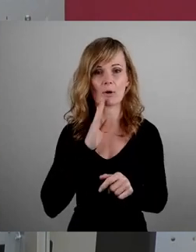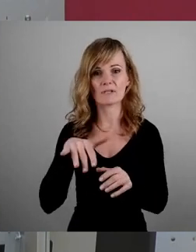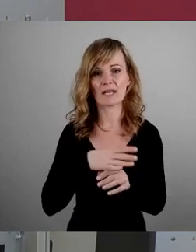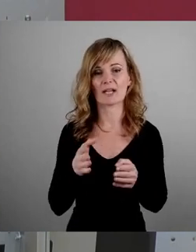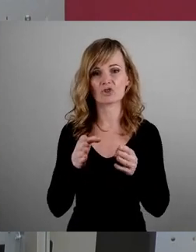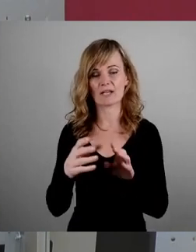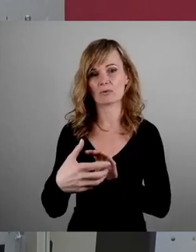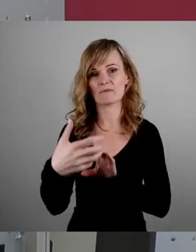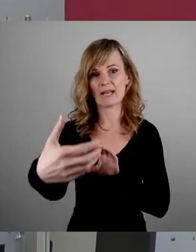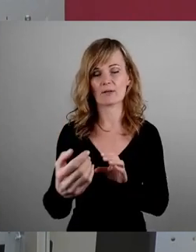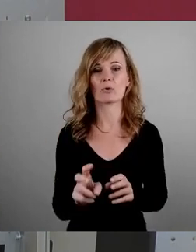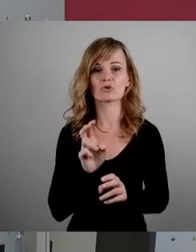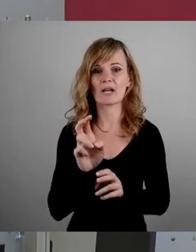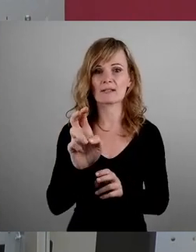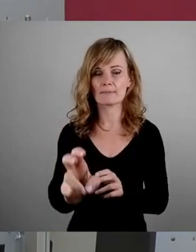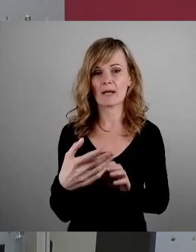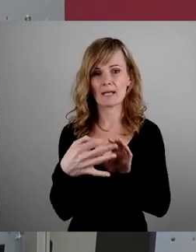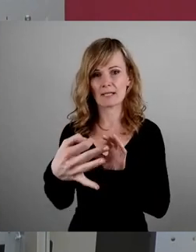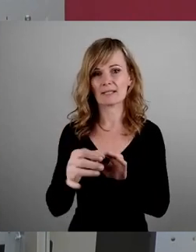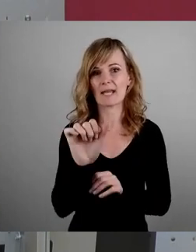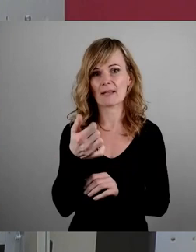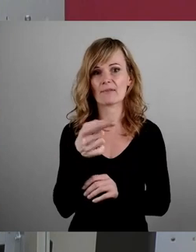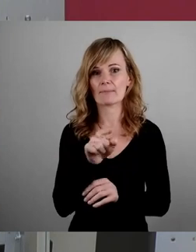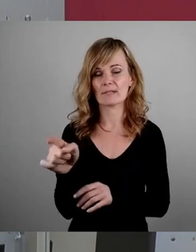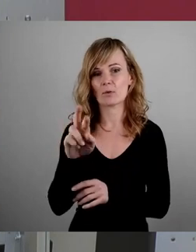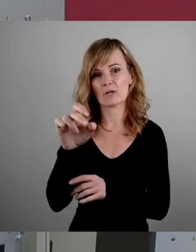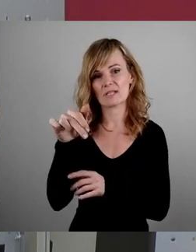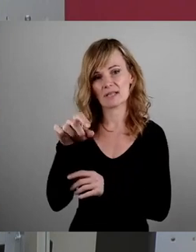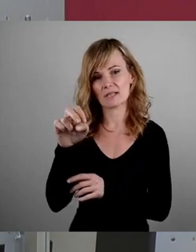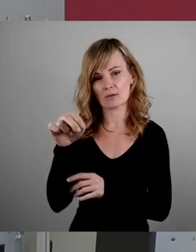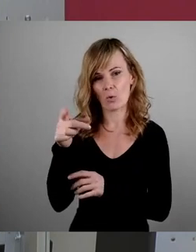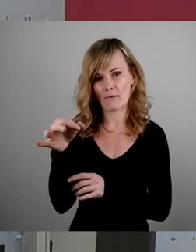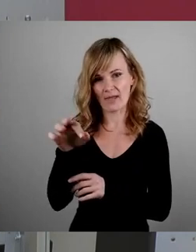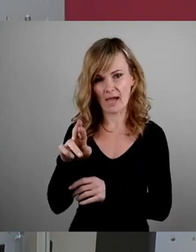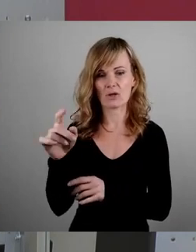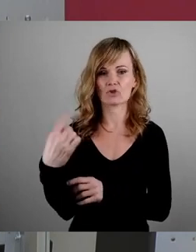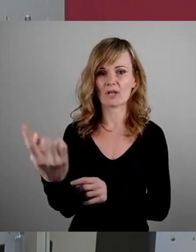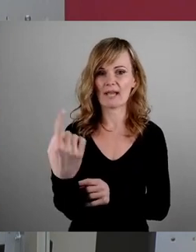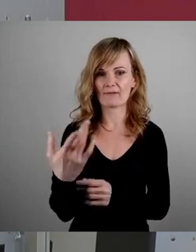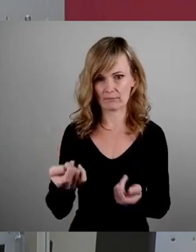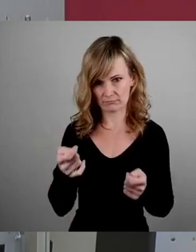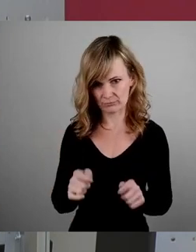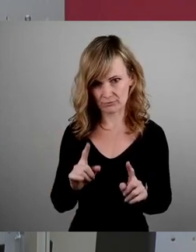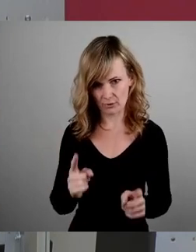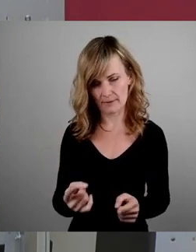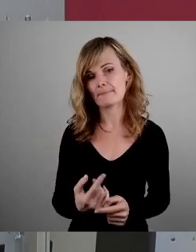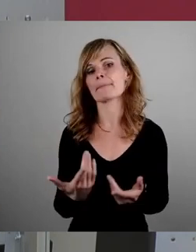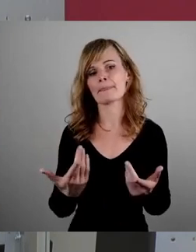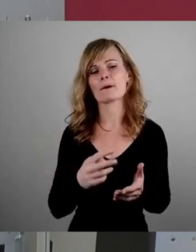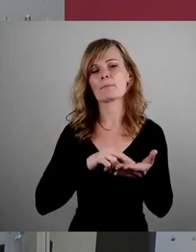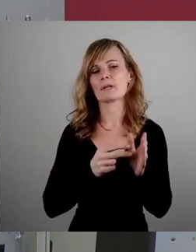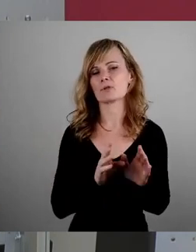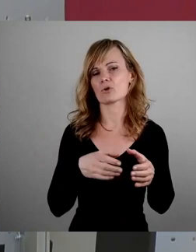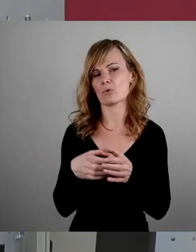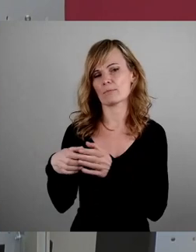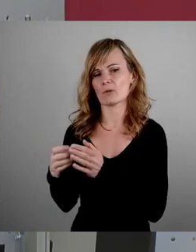der Straßenbahnlinie 11 bis zur Rossendorfer Schleife beschlossen werden. Anders als es durch bestimmte politische Gruppierungen kolportiert wird, ist dieser Beschluss